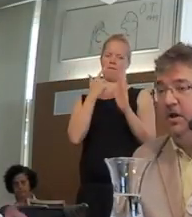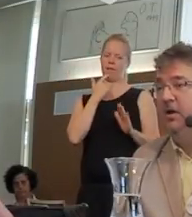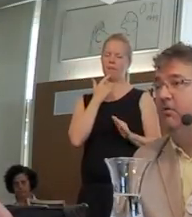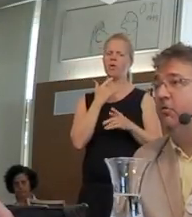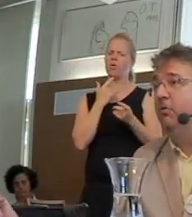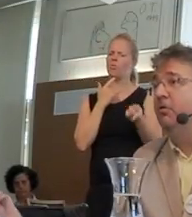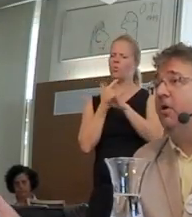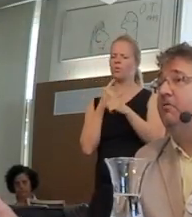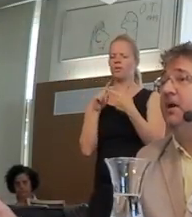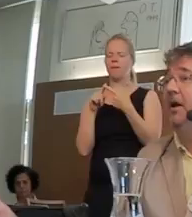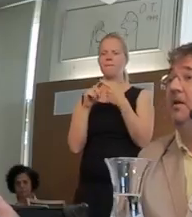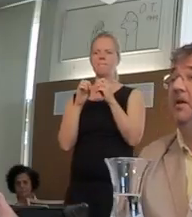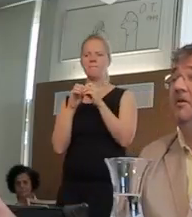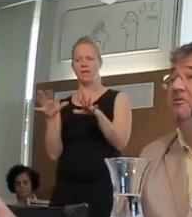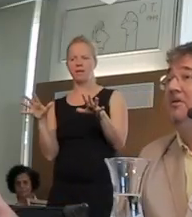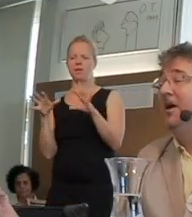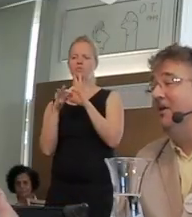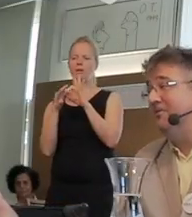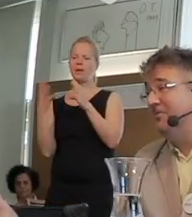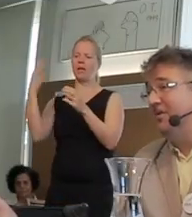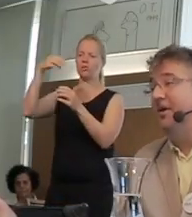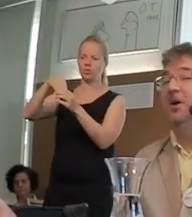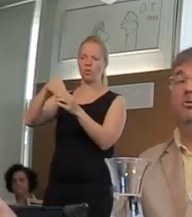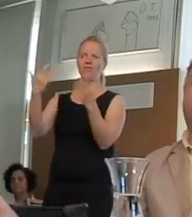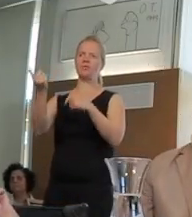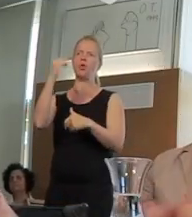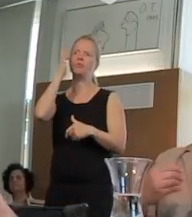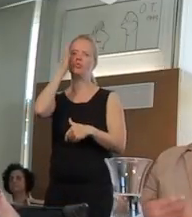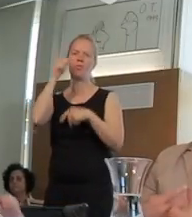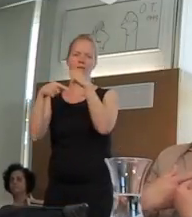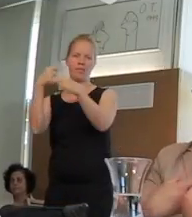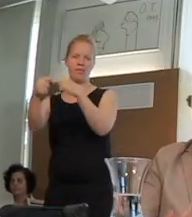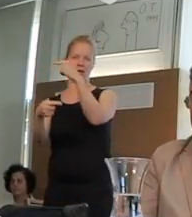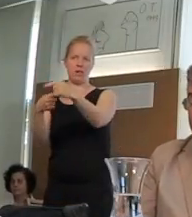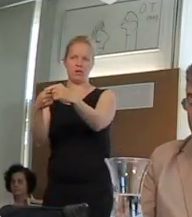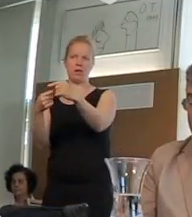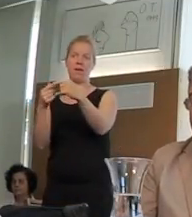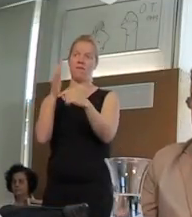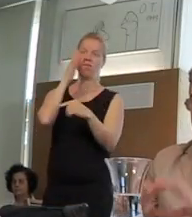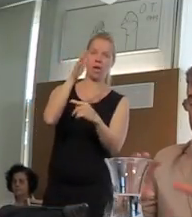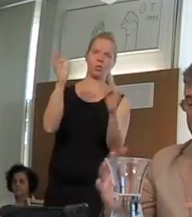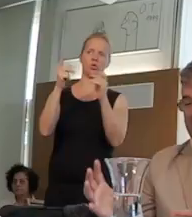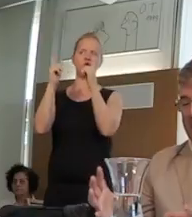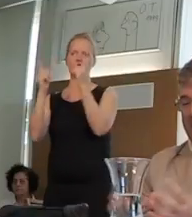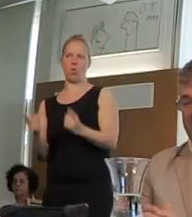puncto Inklusion noch entwickeln wird oder entwickeln soll? Ja,